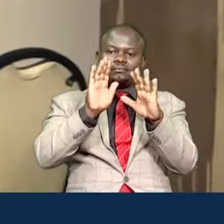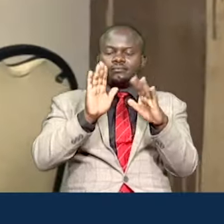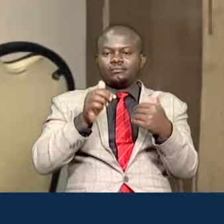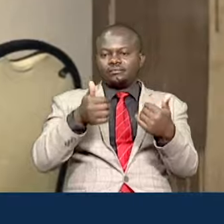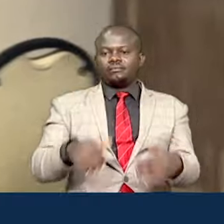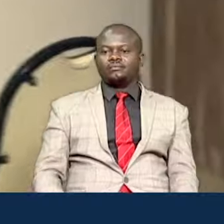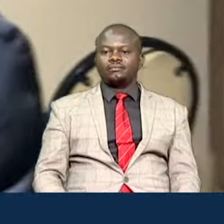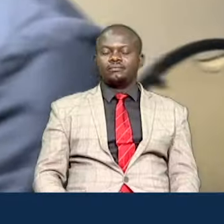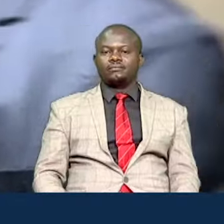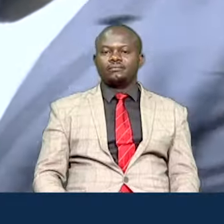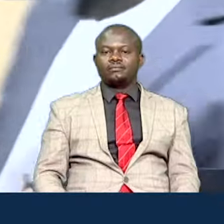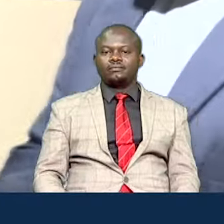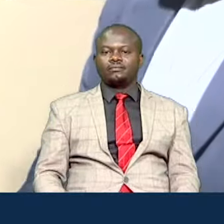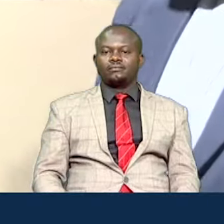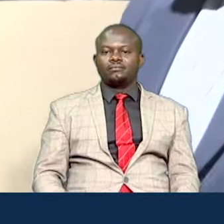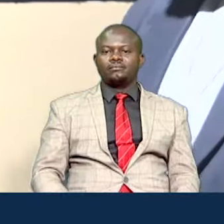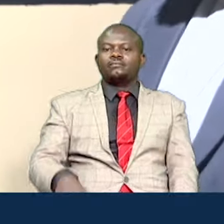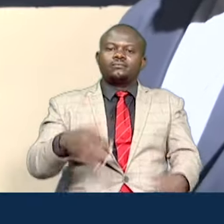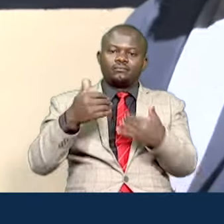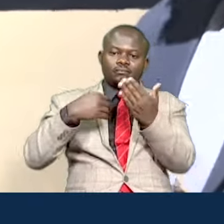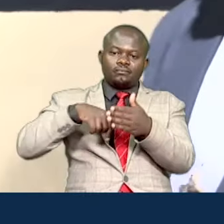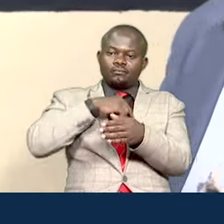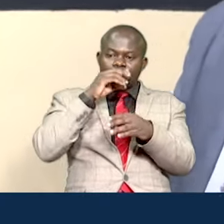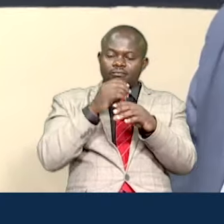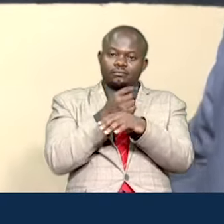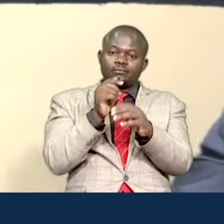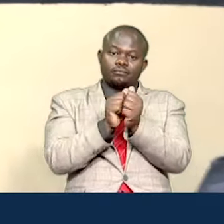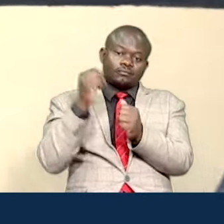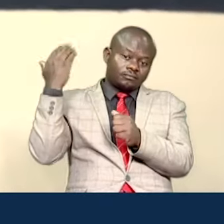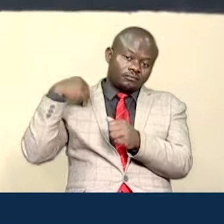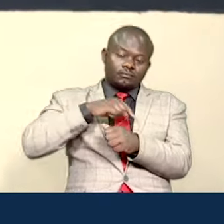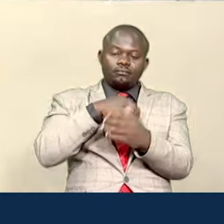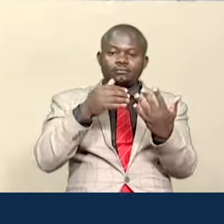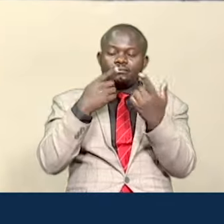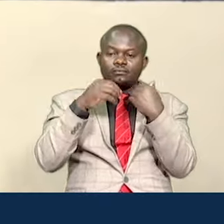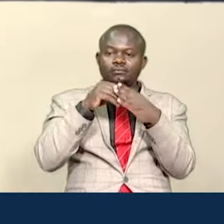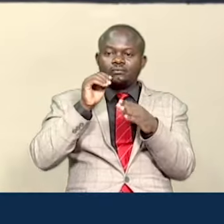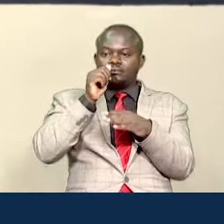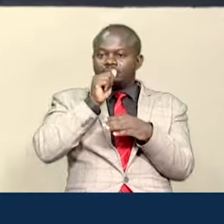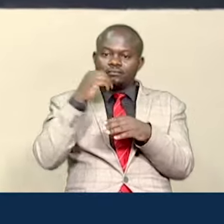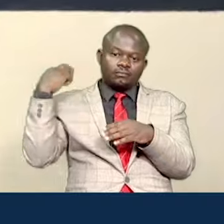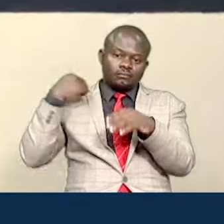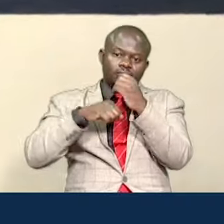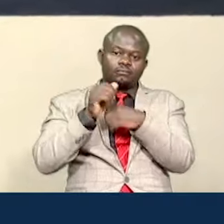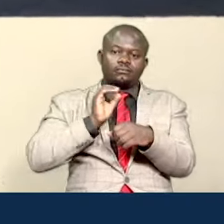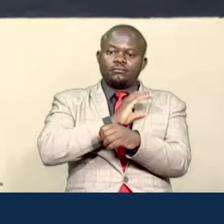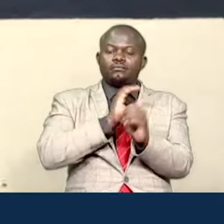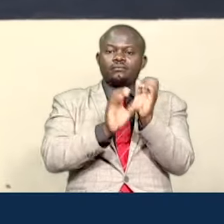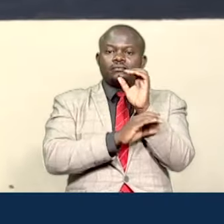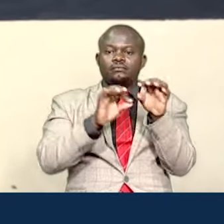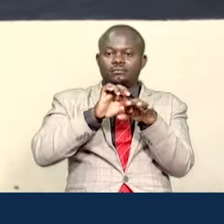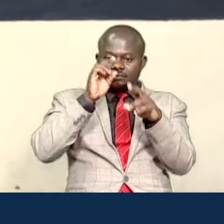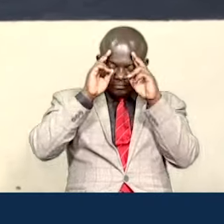cyane. Studio rero navuga ko mu minota nk'icumi ishize maze kuvugana n'umunyamabanga w'amashingwa y'ibikorwa wa komisiyo y'igihugu y'amatora Bwana